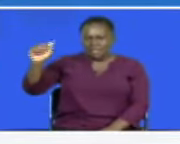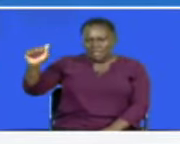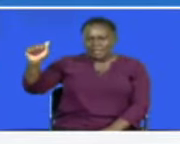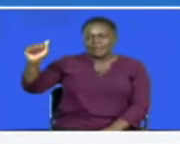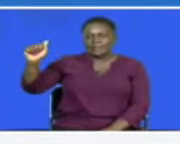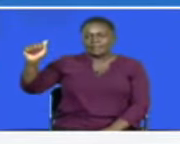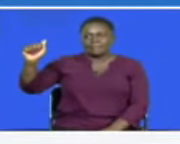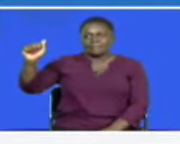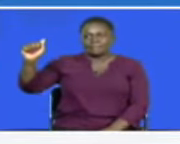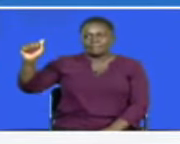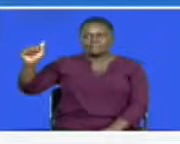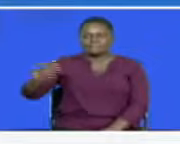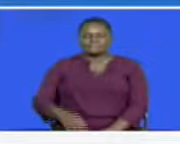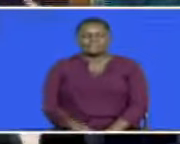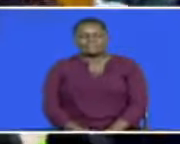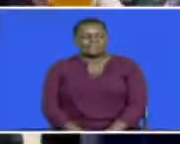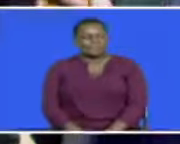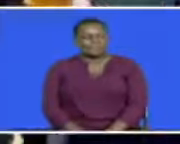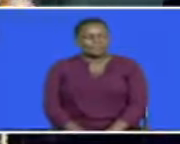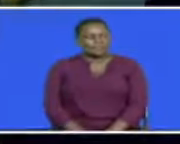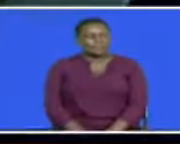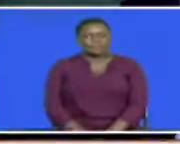maelewano.